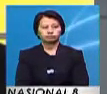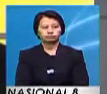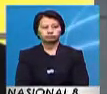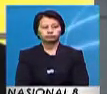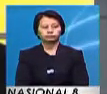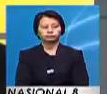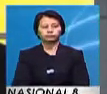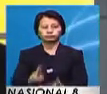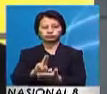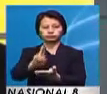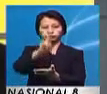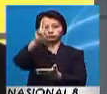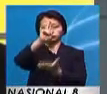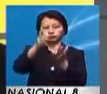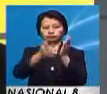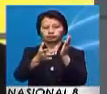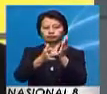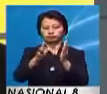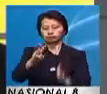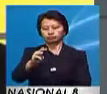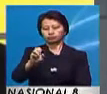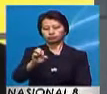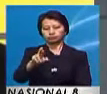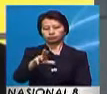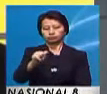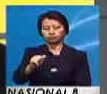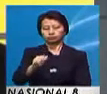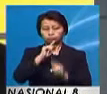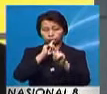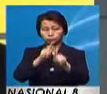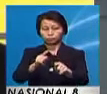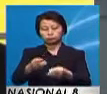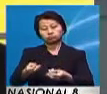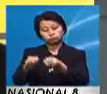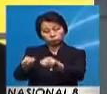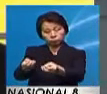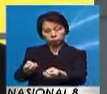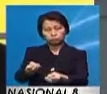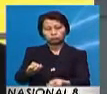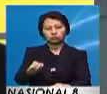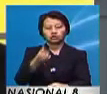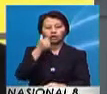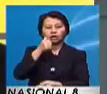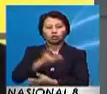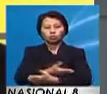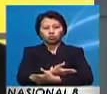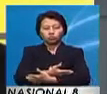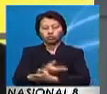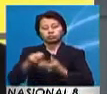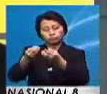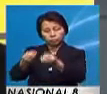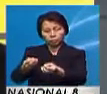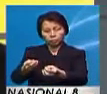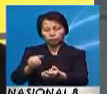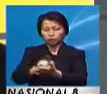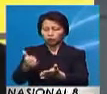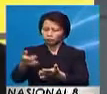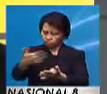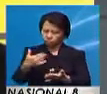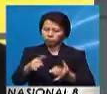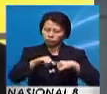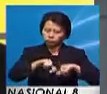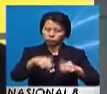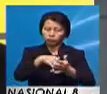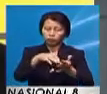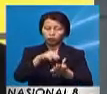Sementara itu, Universiti Teknologi MARA UiTM dalam reaksi segeranya menawarkan Tengku Nur Shazni Tengku Razlan supaya meneruskan